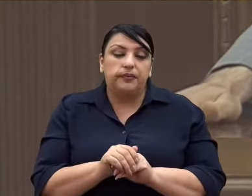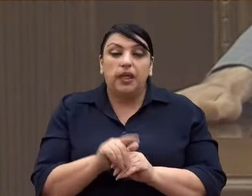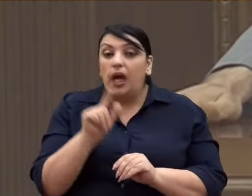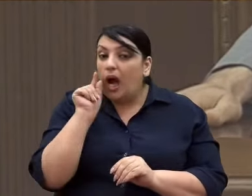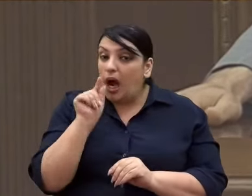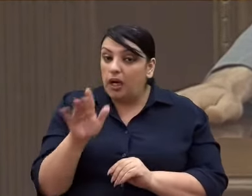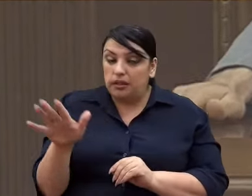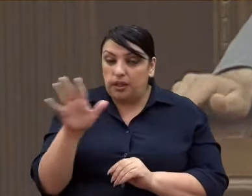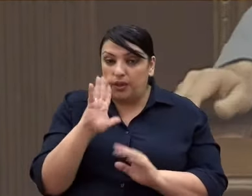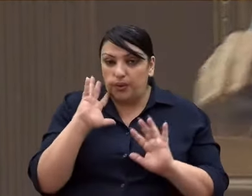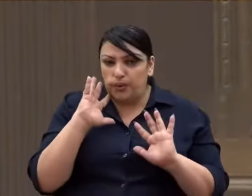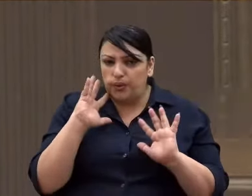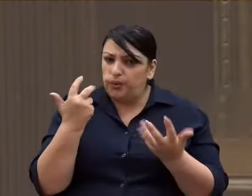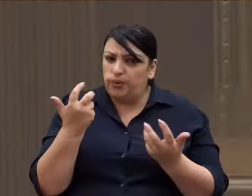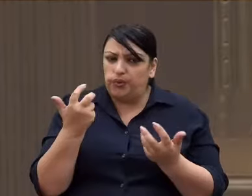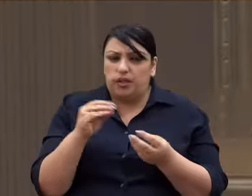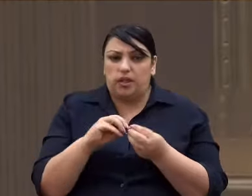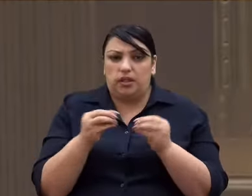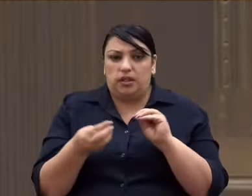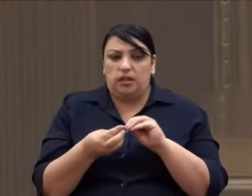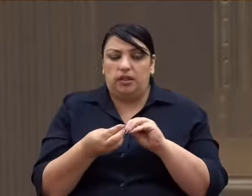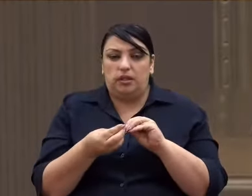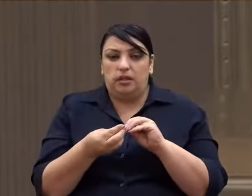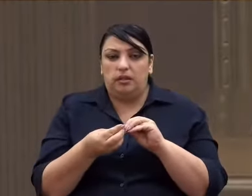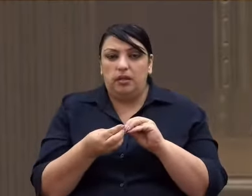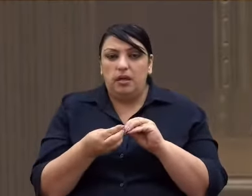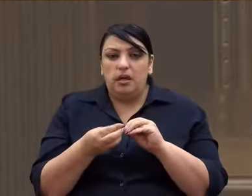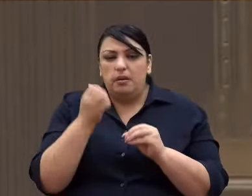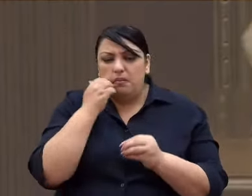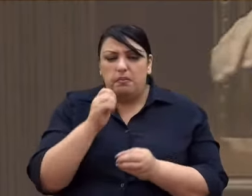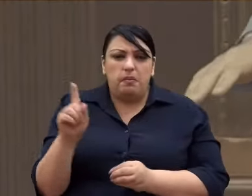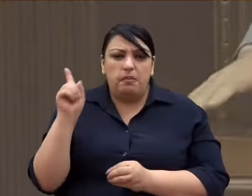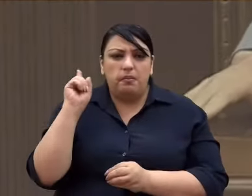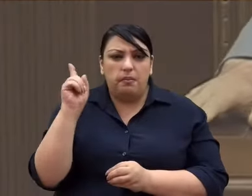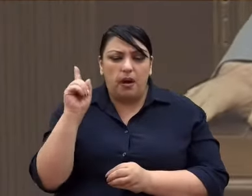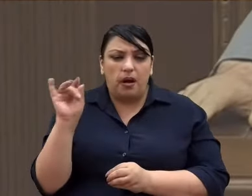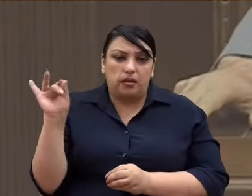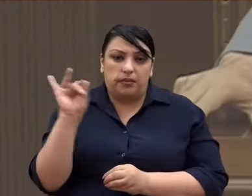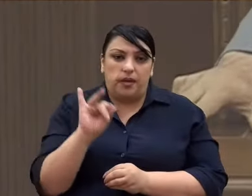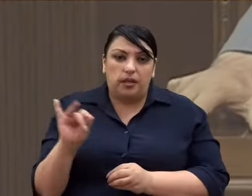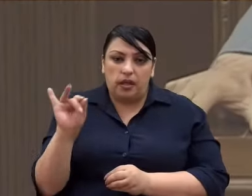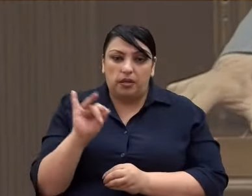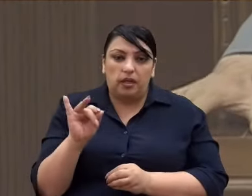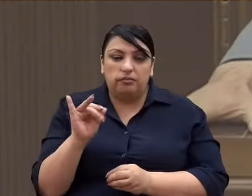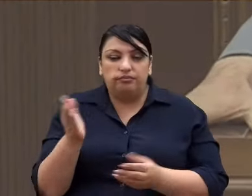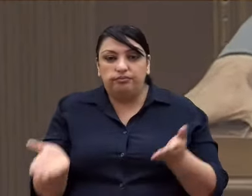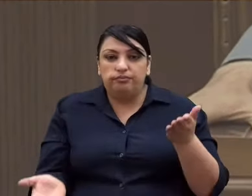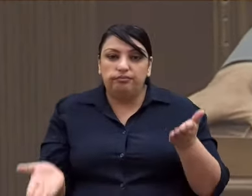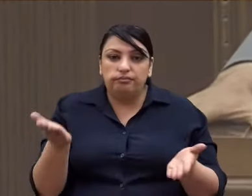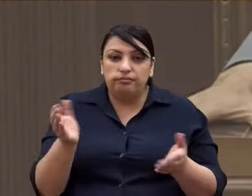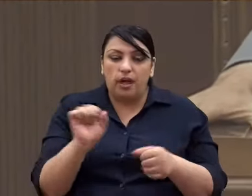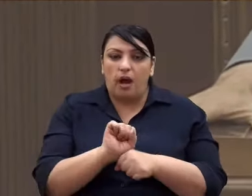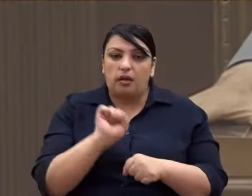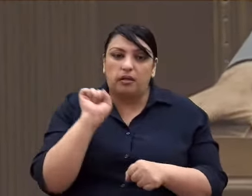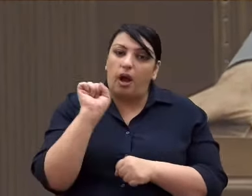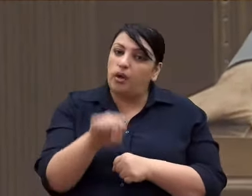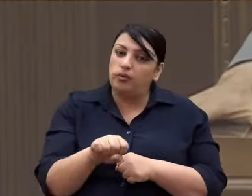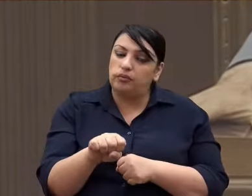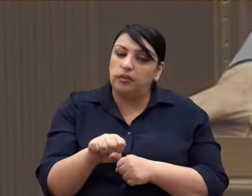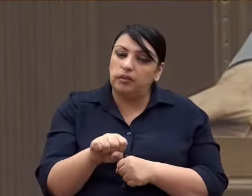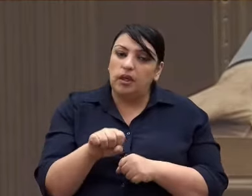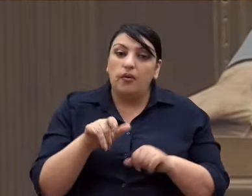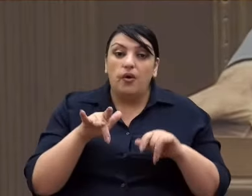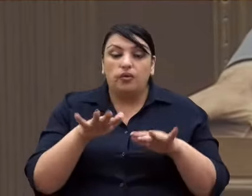Հայաստանի լրջագույն խնդիրը պատմական տաբուների հաշվեկշռված հաղթահարումն է, որին